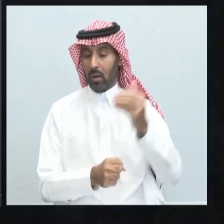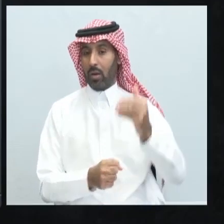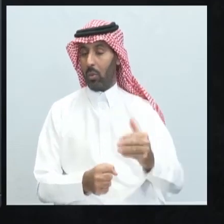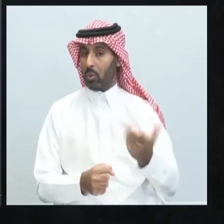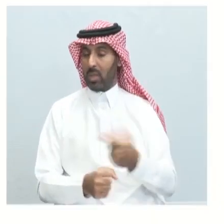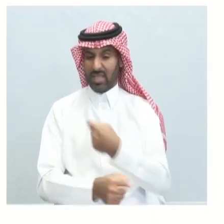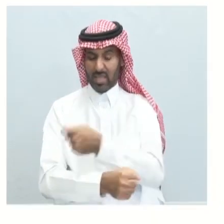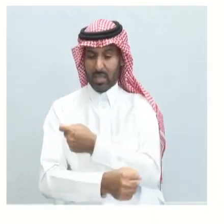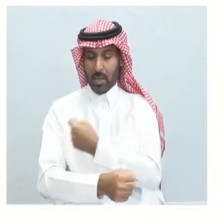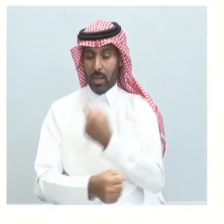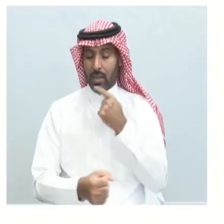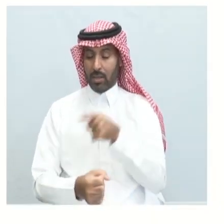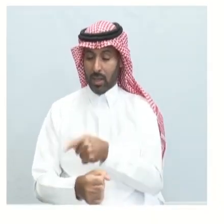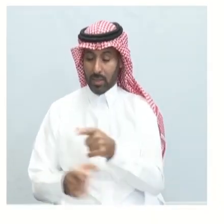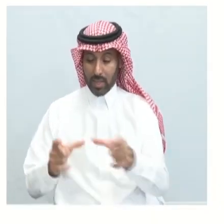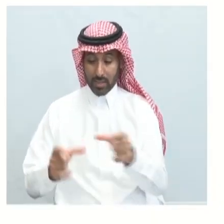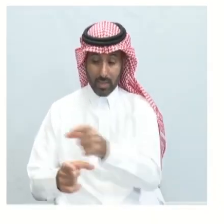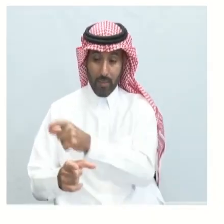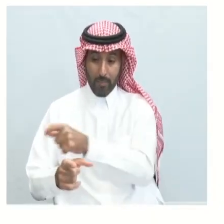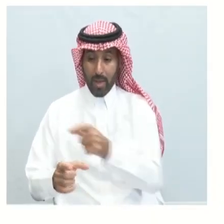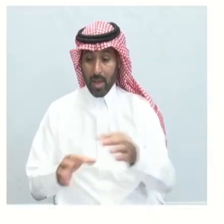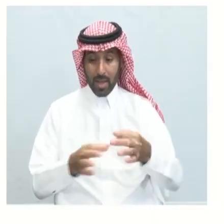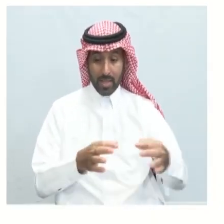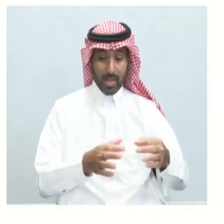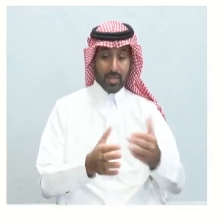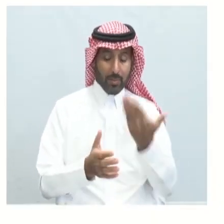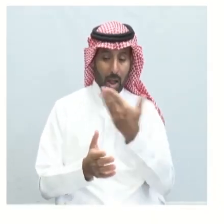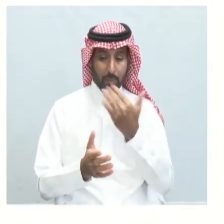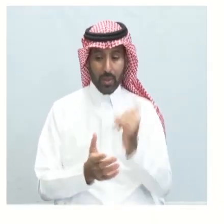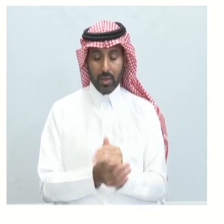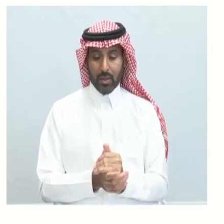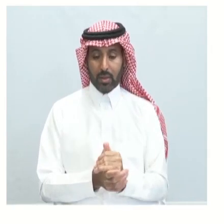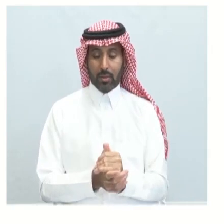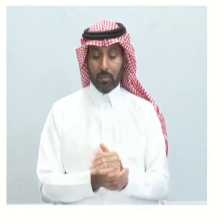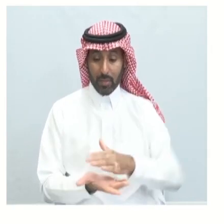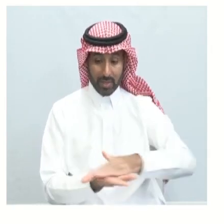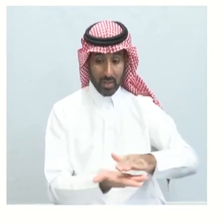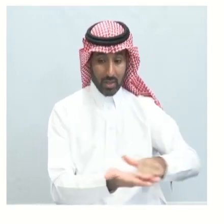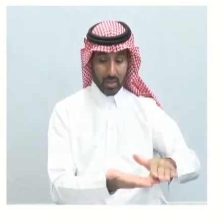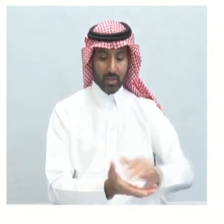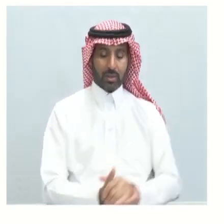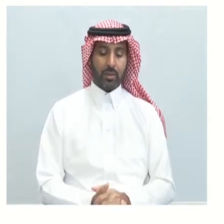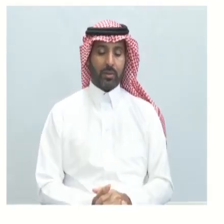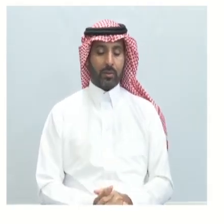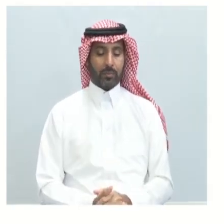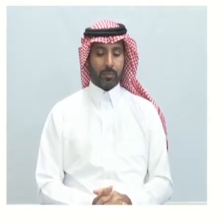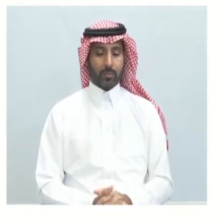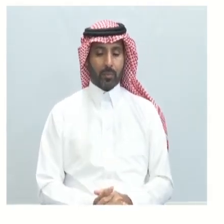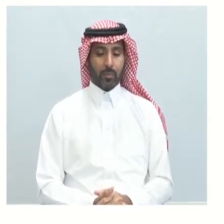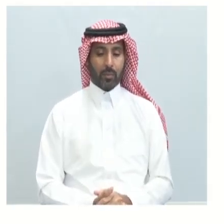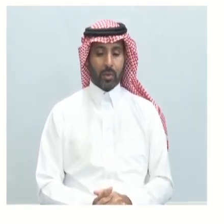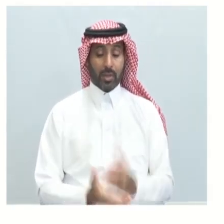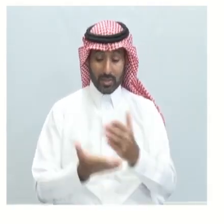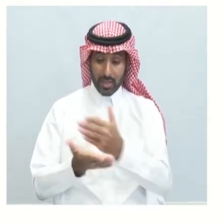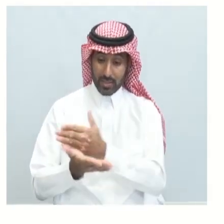التجربه وهي تحديد اقسام الجزيره العربيه جيولوجيا تنقسم